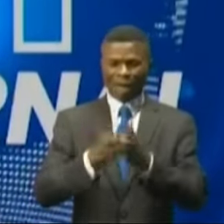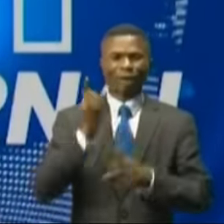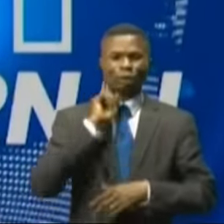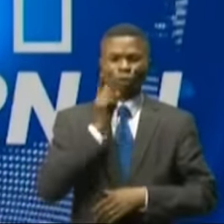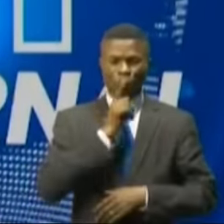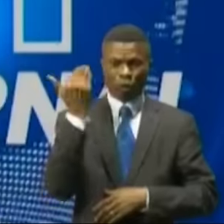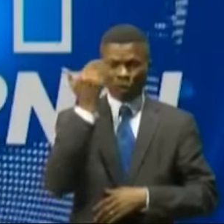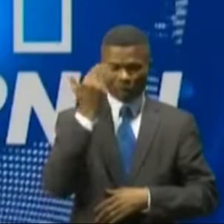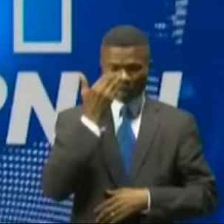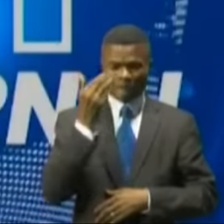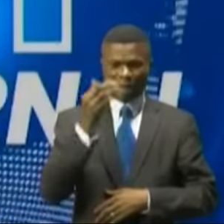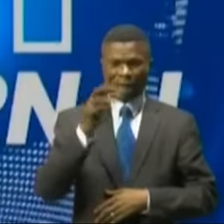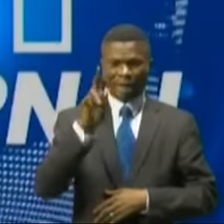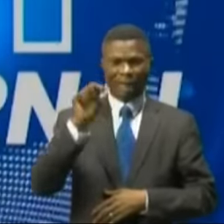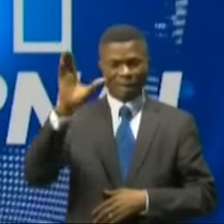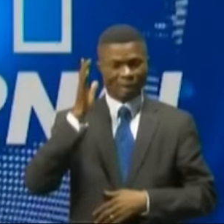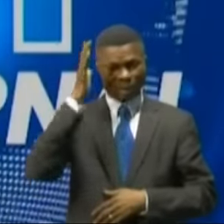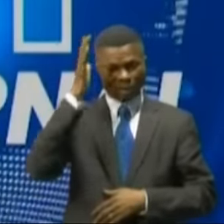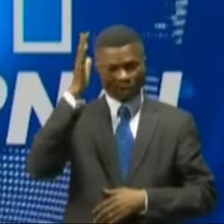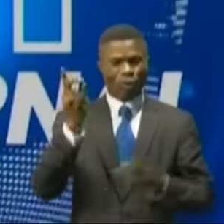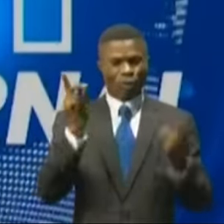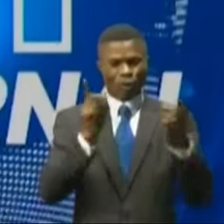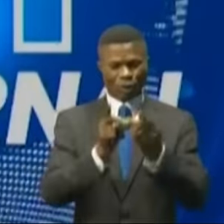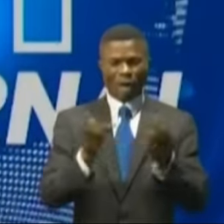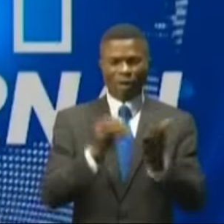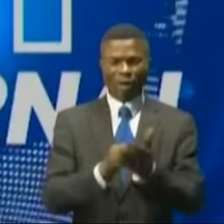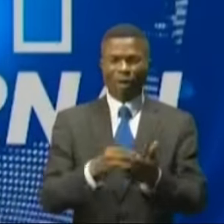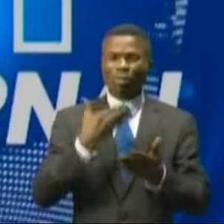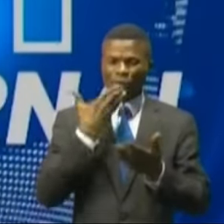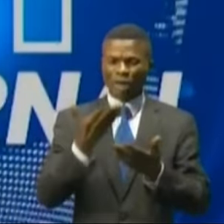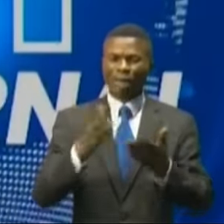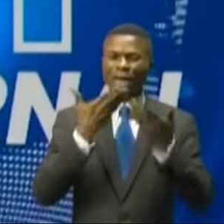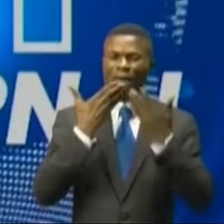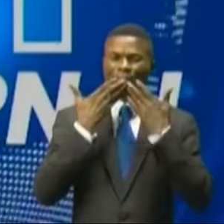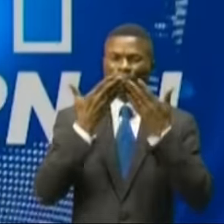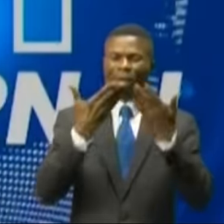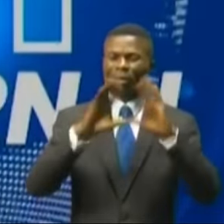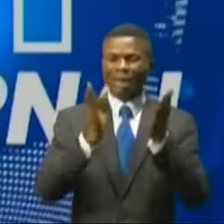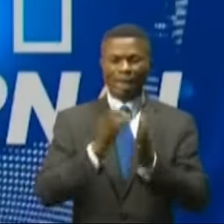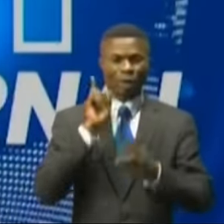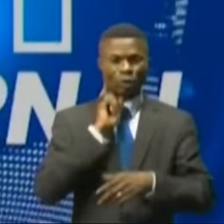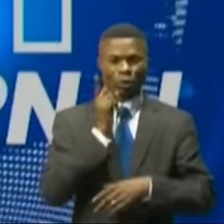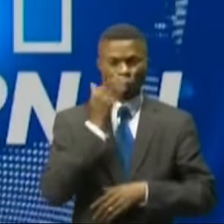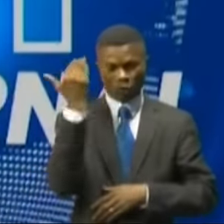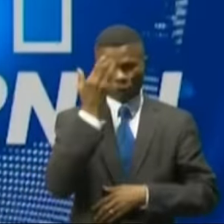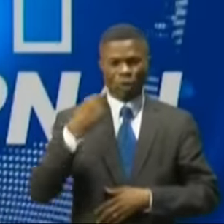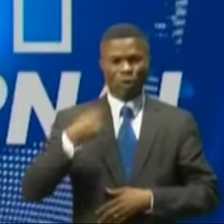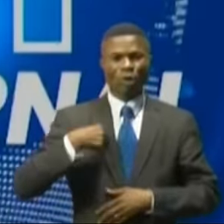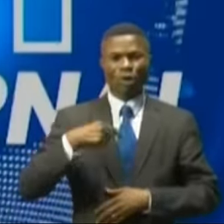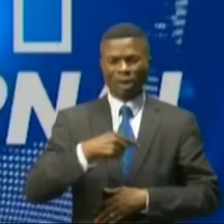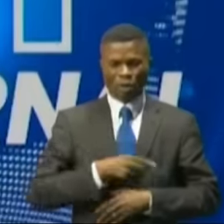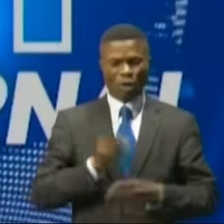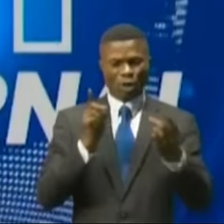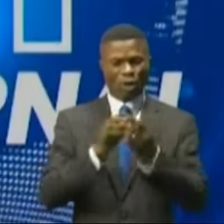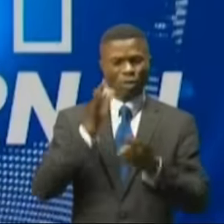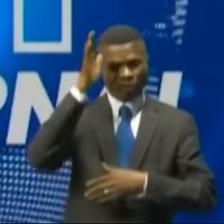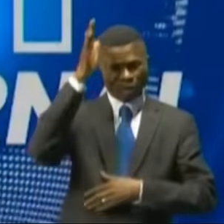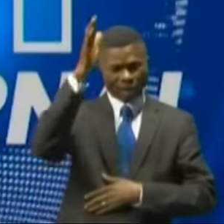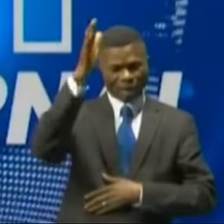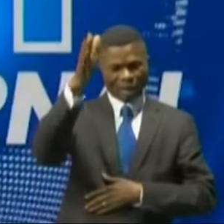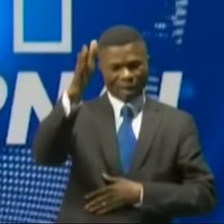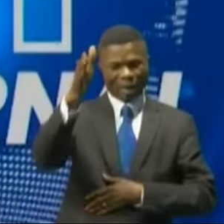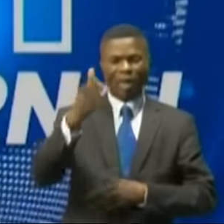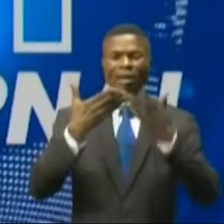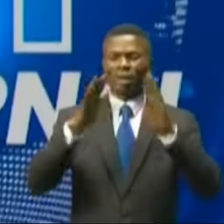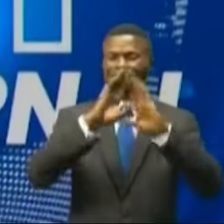Mabiala. L'équipe que coordonne Oscar Mbalkaïj, Michel Tamouzi était notre interprète de malentendant. À 23h, vous